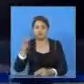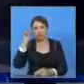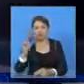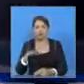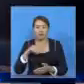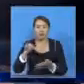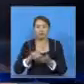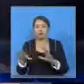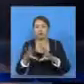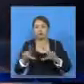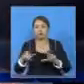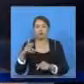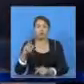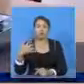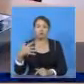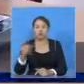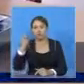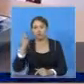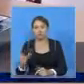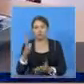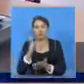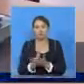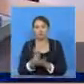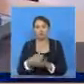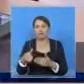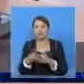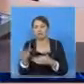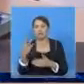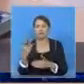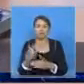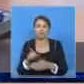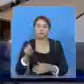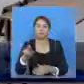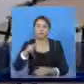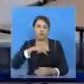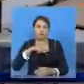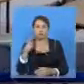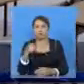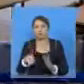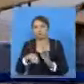етеді. Мектепте барлығы 350 оқушы бар. Биылғы түлектердің екеуі алтын белгі, біреуі